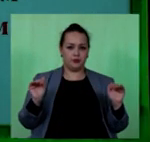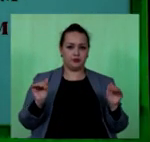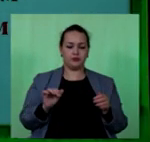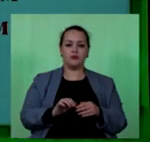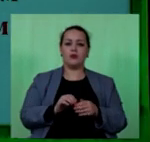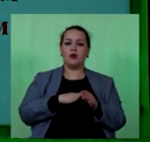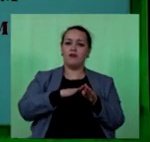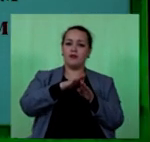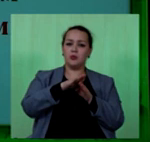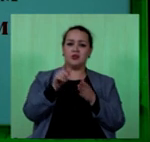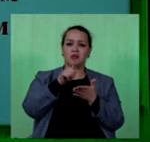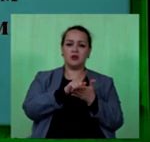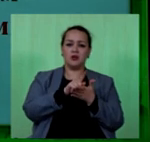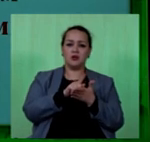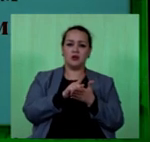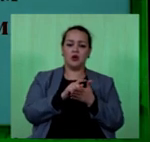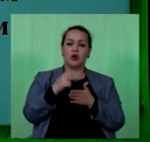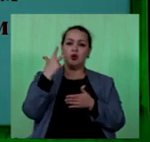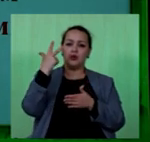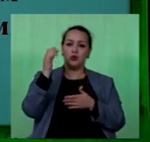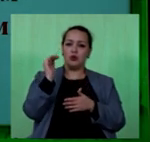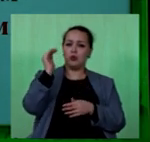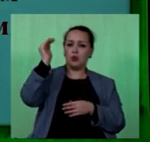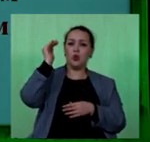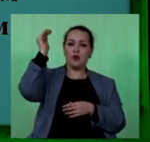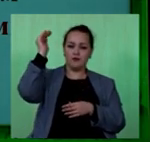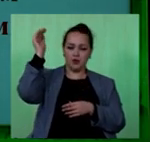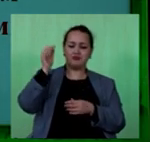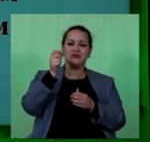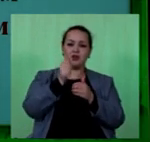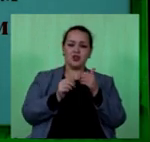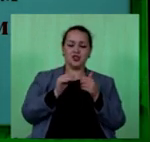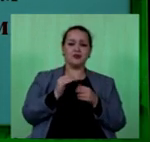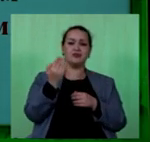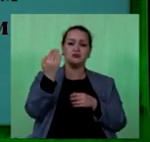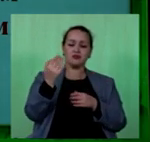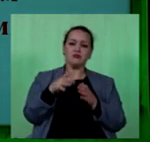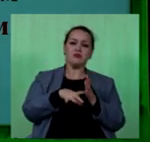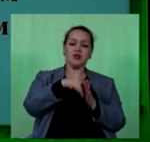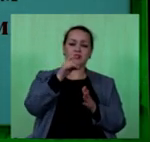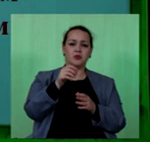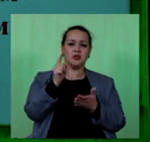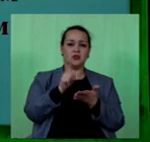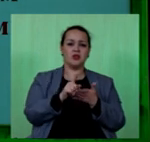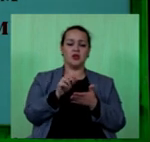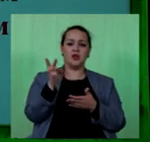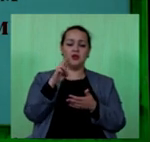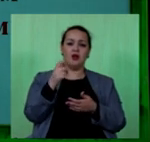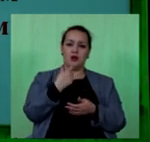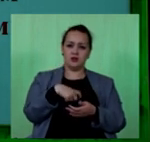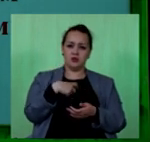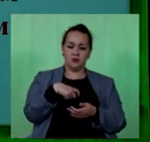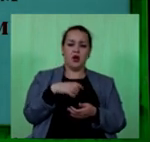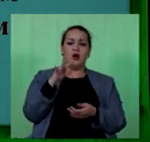выполнить задание трех уровней каждый из вас выберет задание для себя и каждый